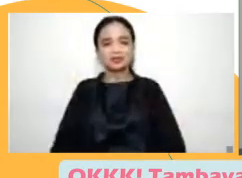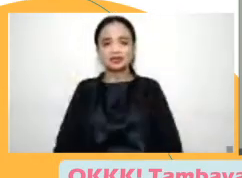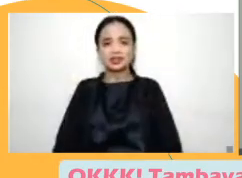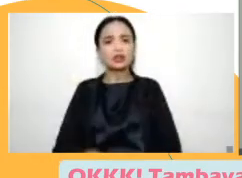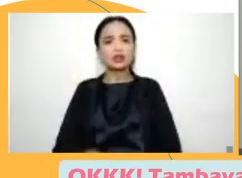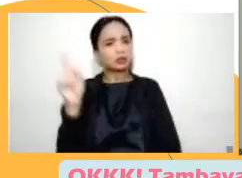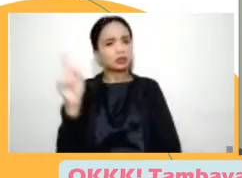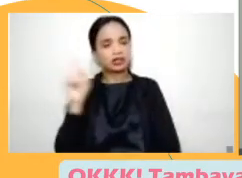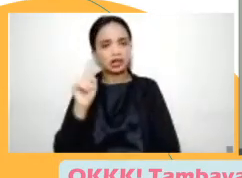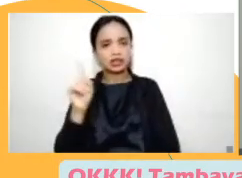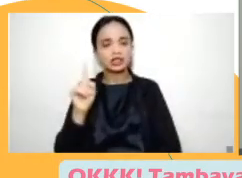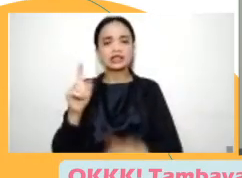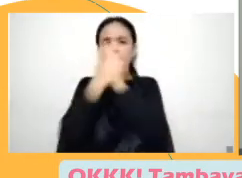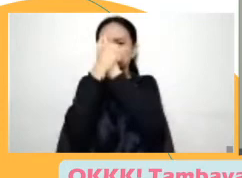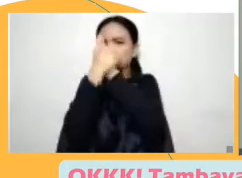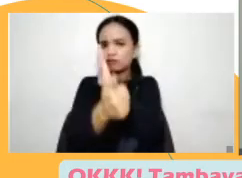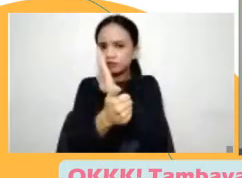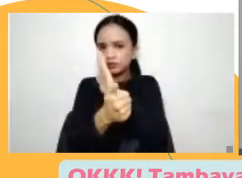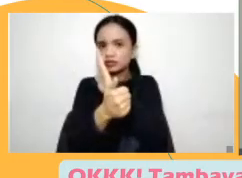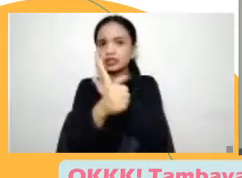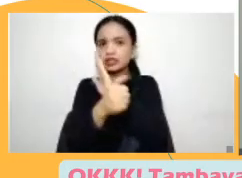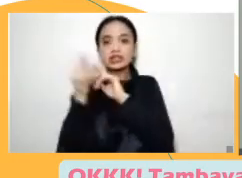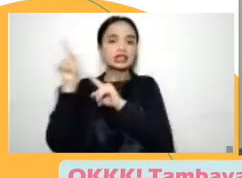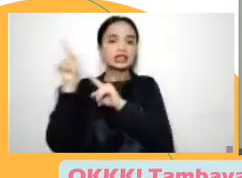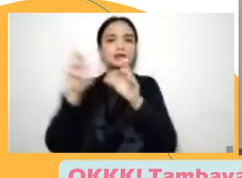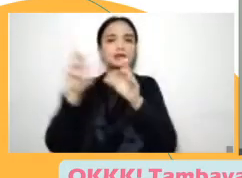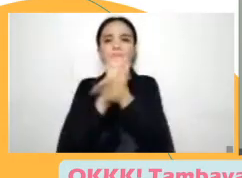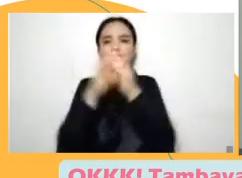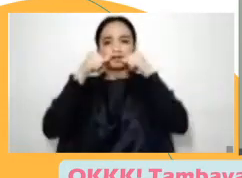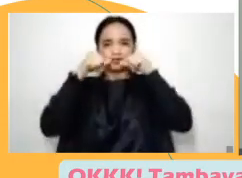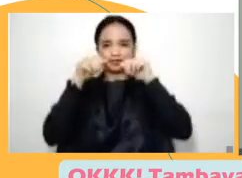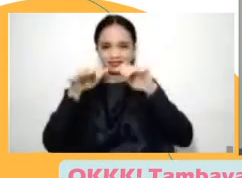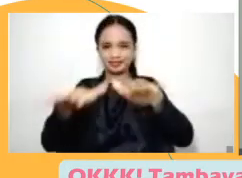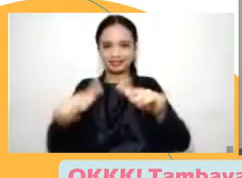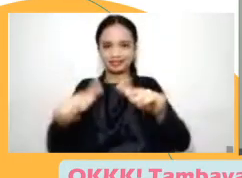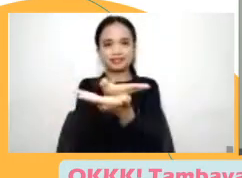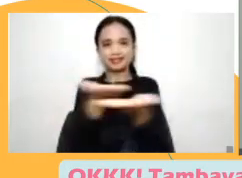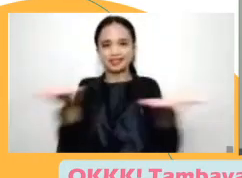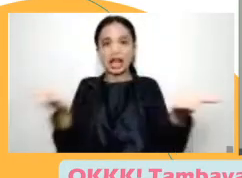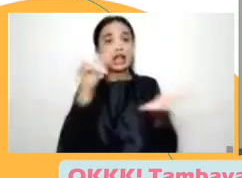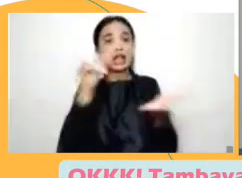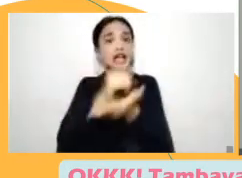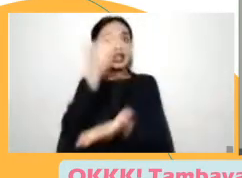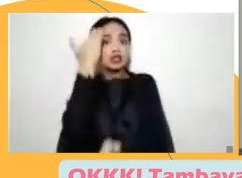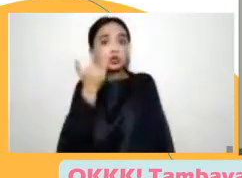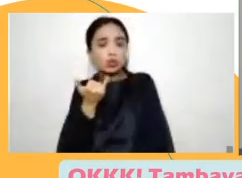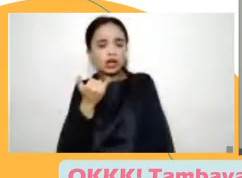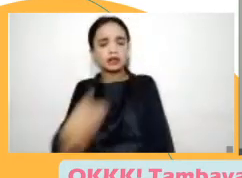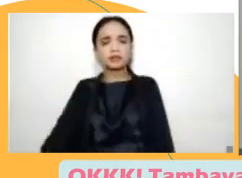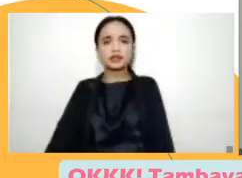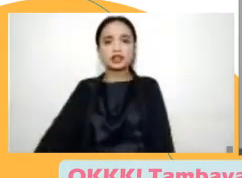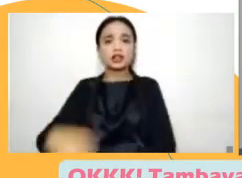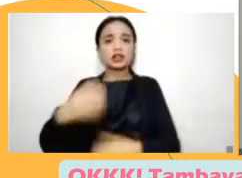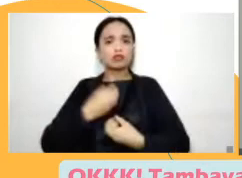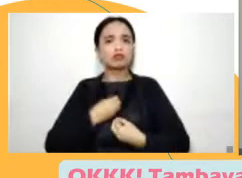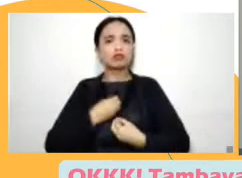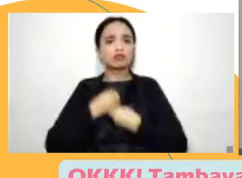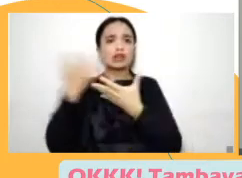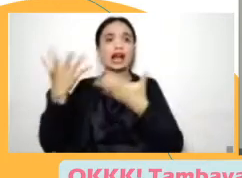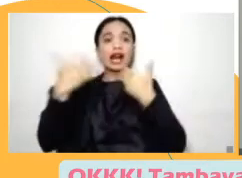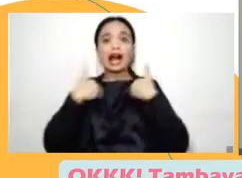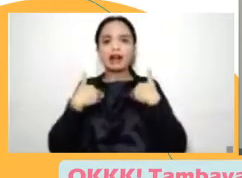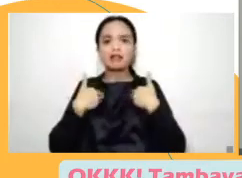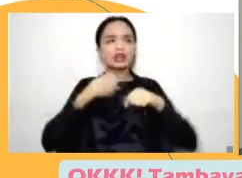yung kagalingan na siyang biyaya sa iyo. Okay? Kaya hindi ka lang, yung paglabas nun ay may epekto sa